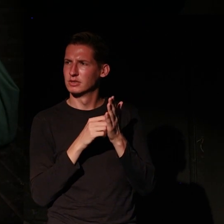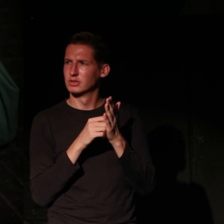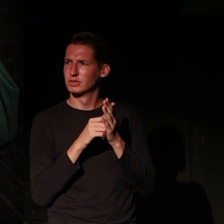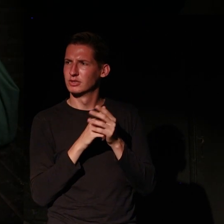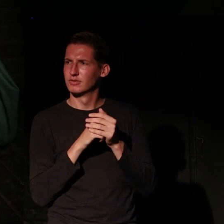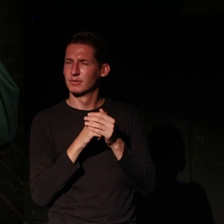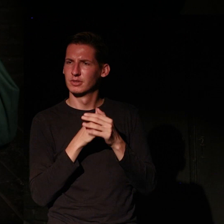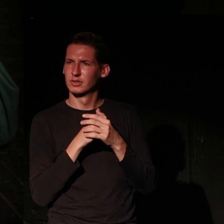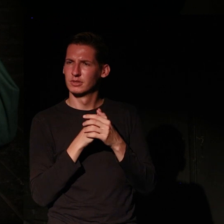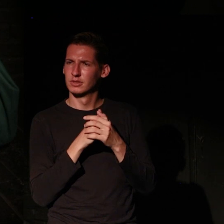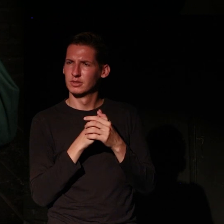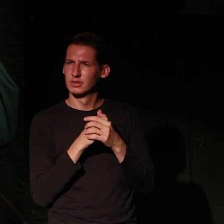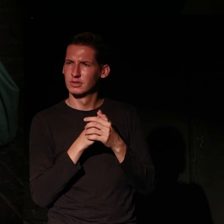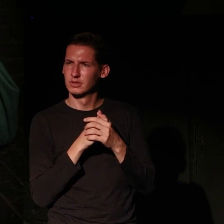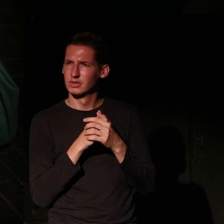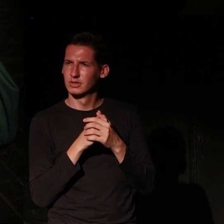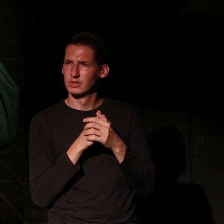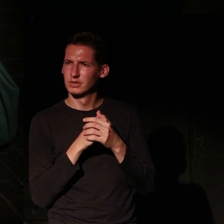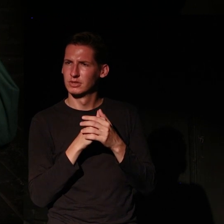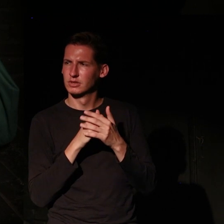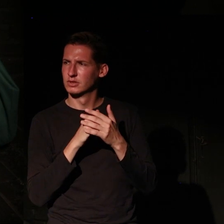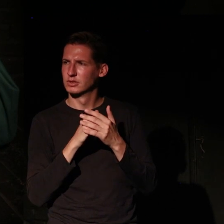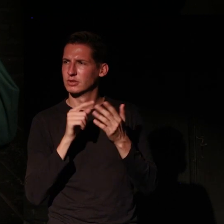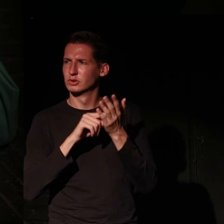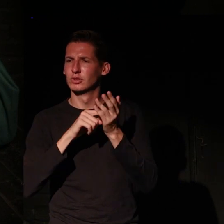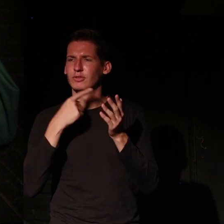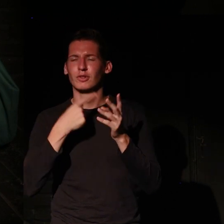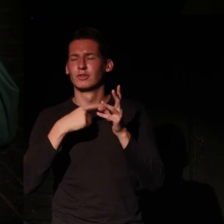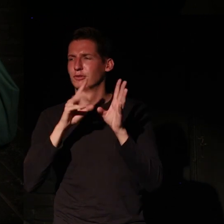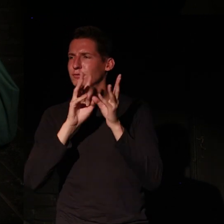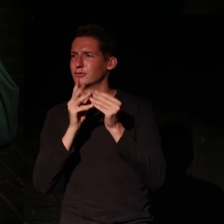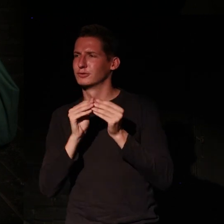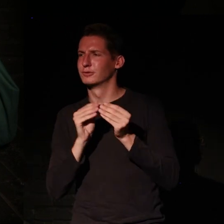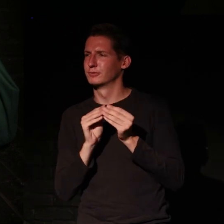by się spierały? Mogła Pani podać jakiś przykład?